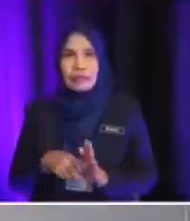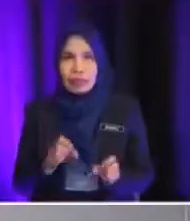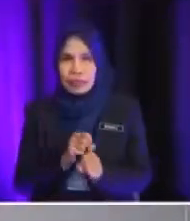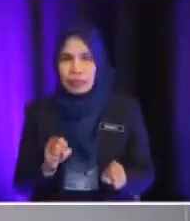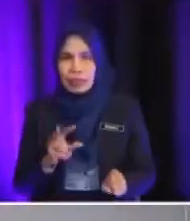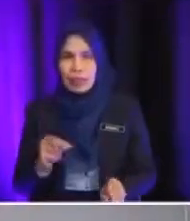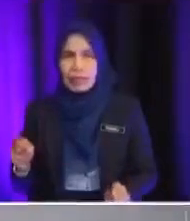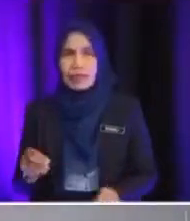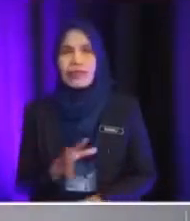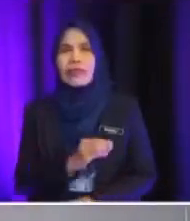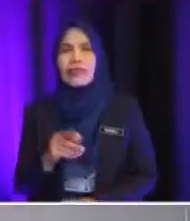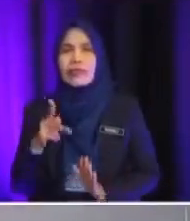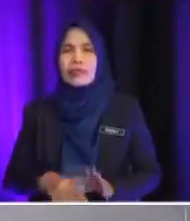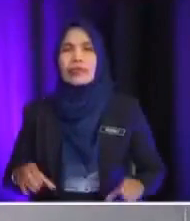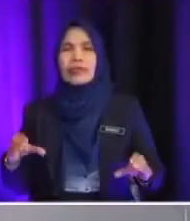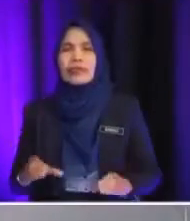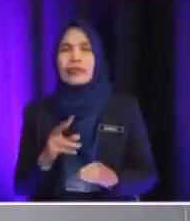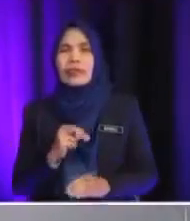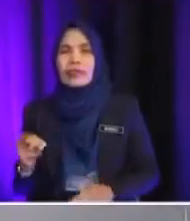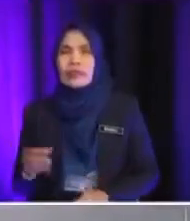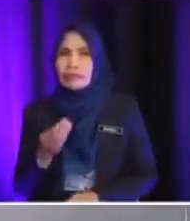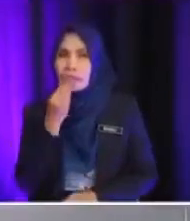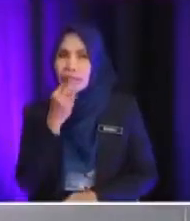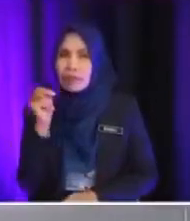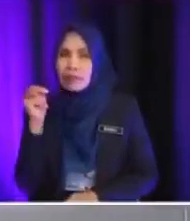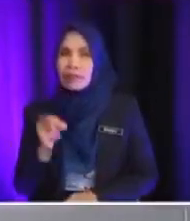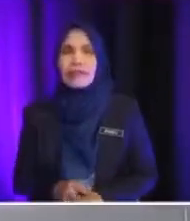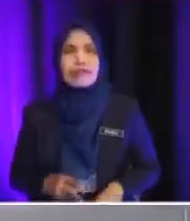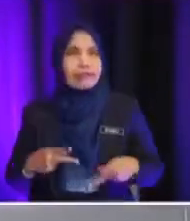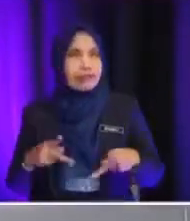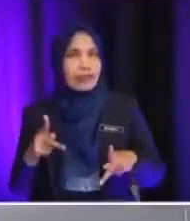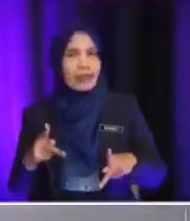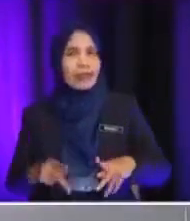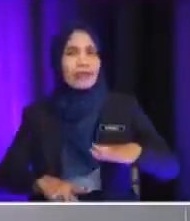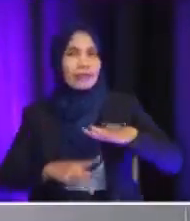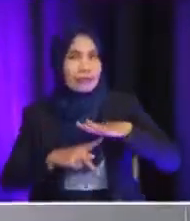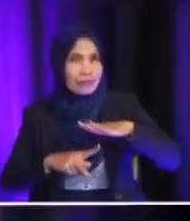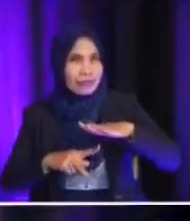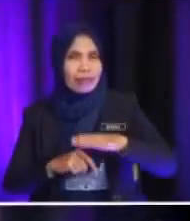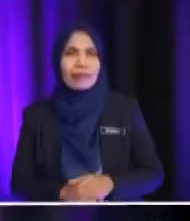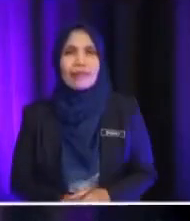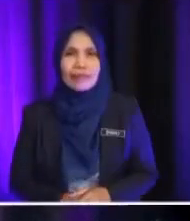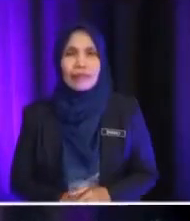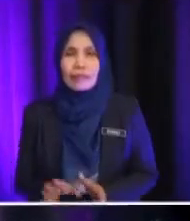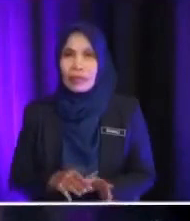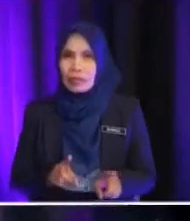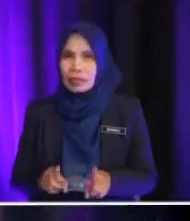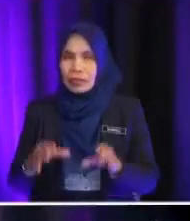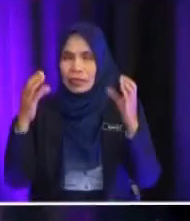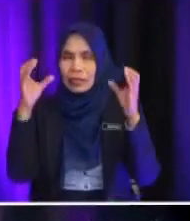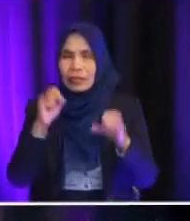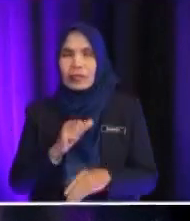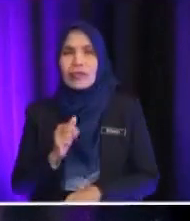makanan untuk kaedah memanggang. Dari yang masih lagi bersama-sama dengan Cikgu Sarah, kita nak teruskan pula cikgu dengan